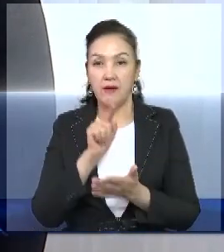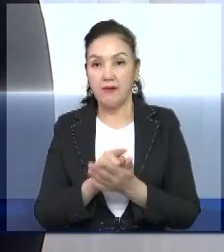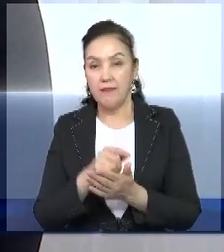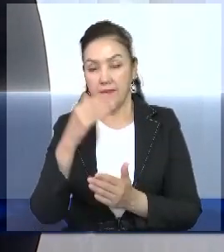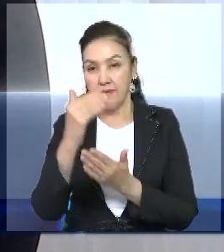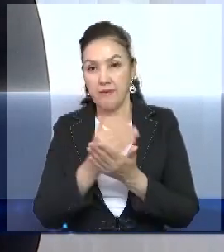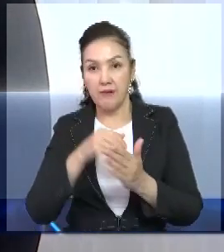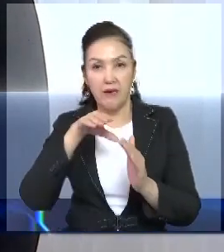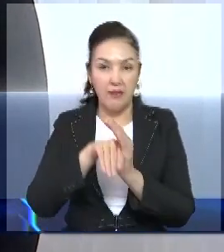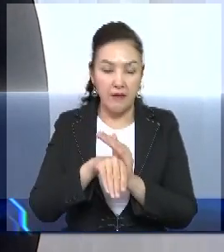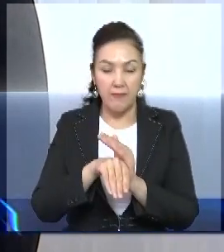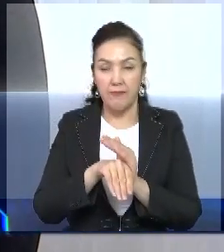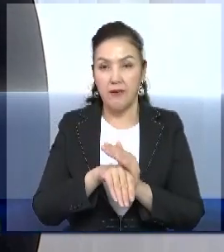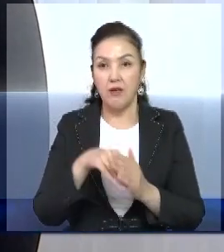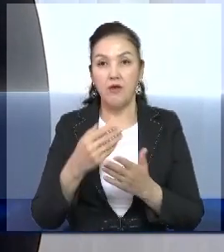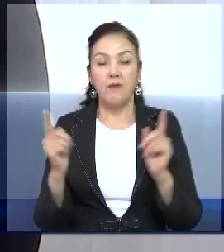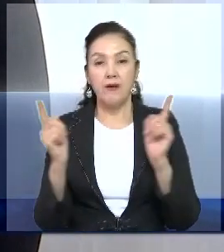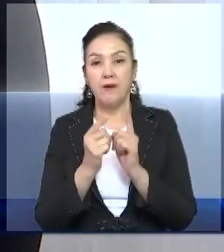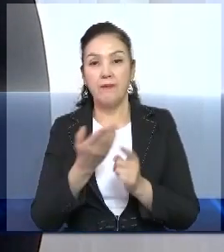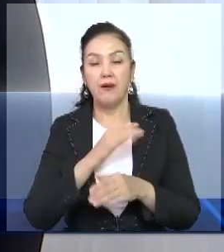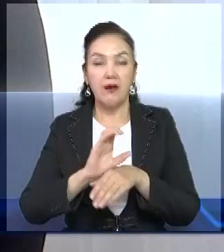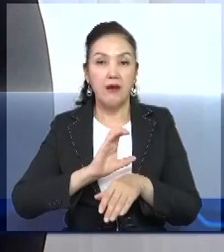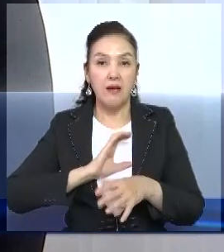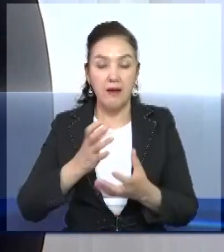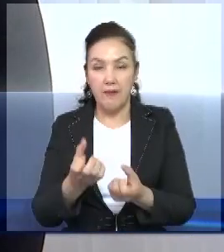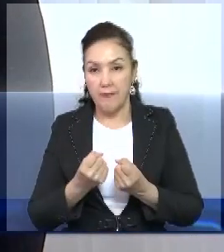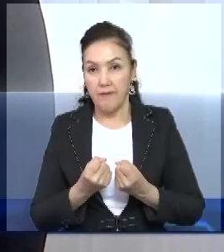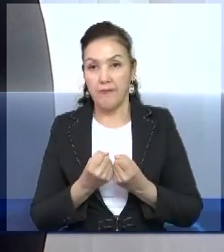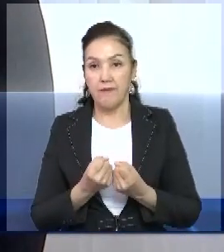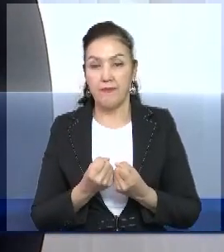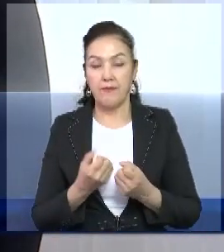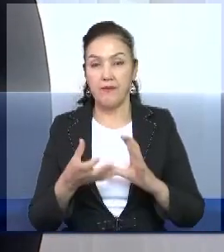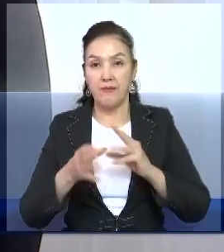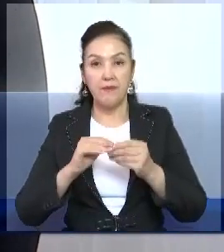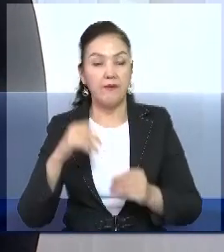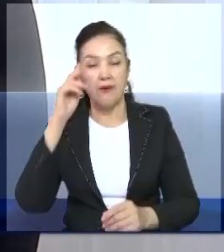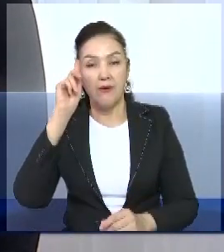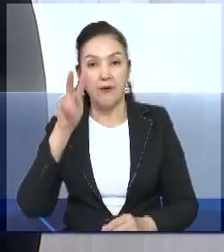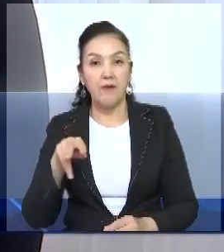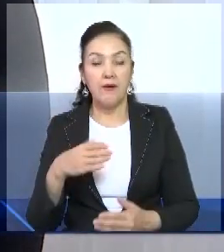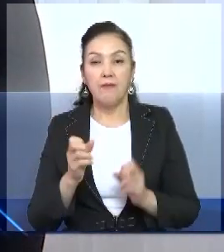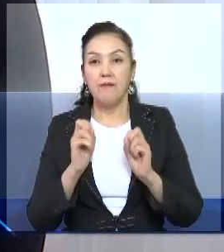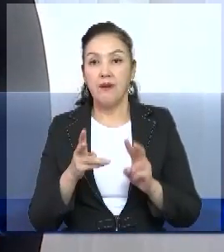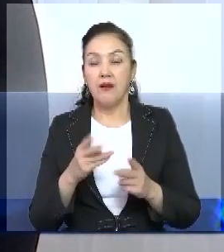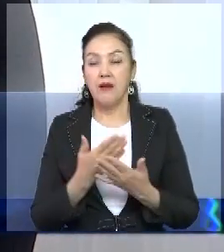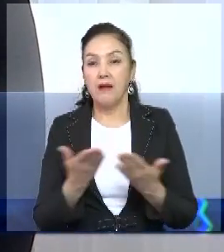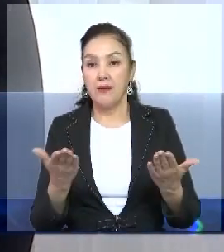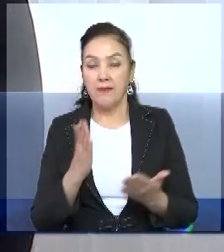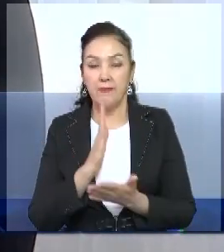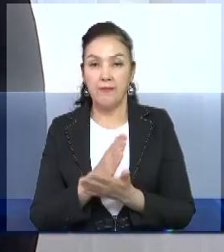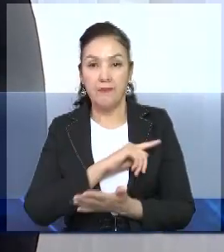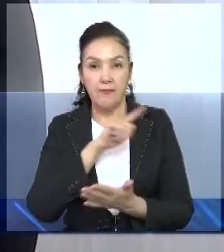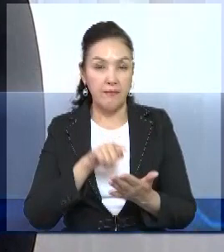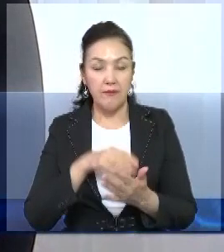программу вписываем посещение и встречи с нашими грантополучателями, в целом узнать, как они, какие есть